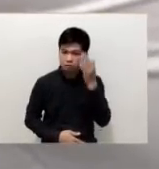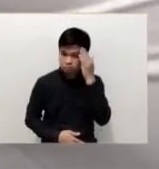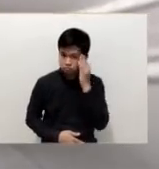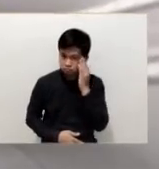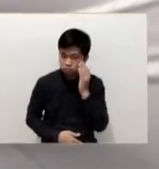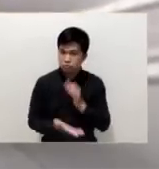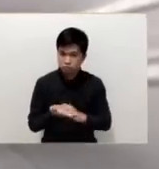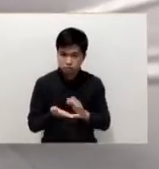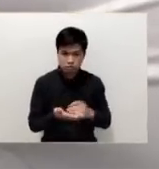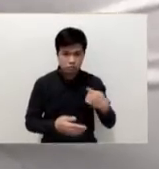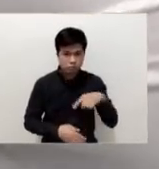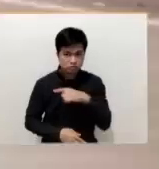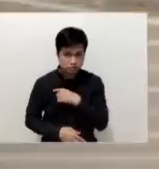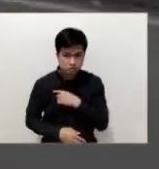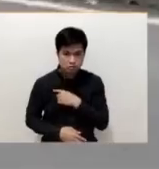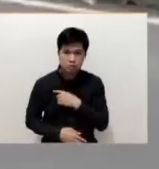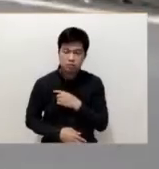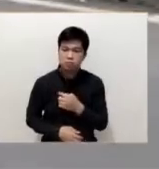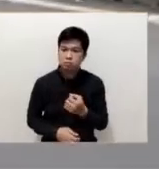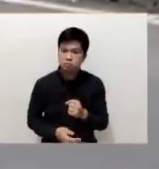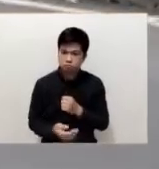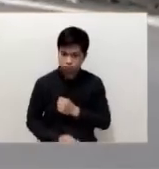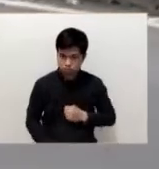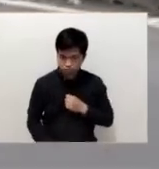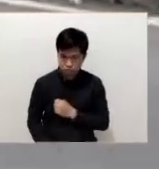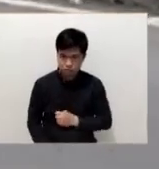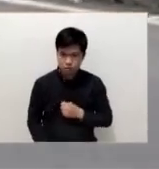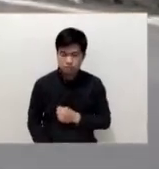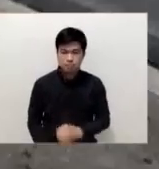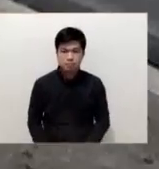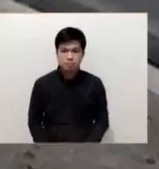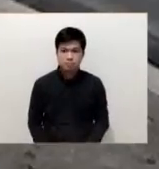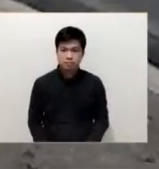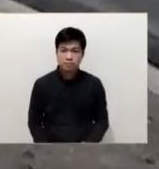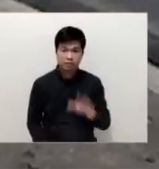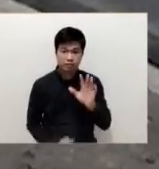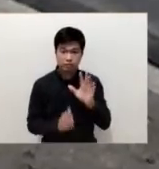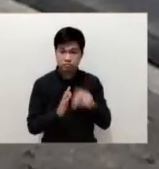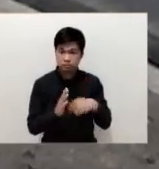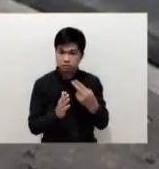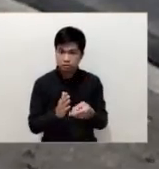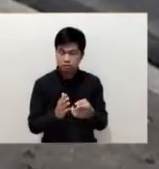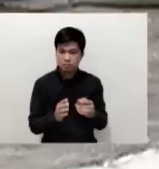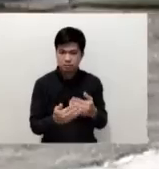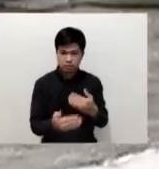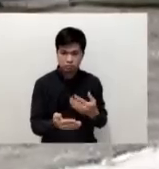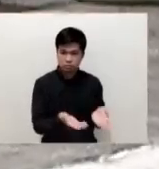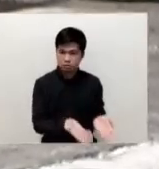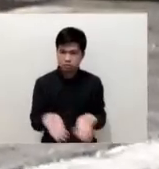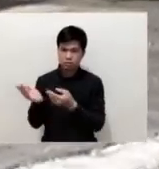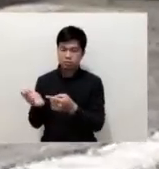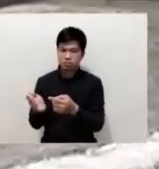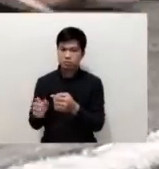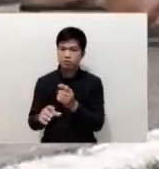talaga wala na ako nagawa ng time na yon. Tumagal din ng halos 5 oras bago naialis ang mga nadisgrasyang sasakyan at ang